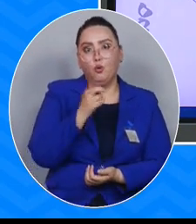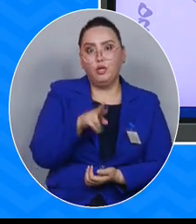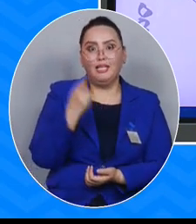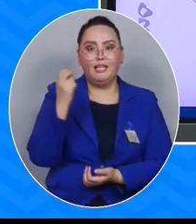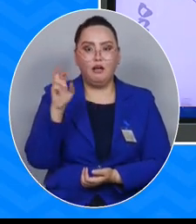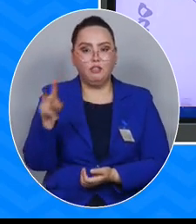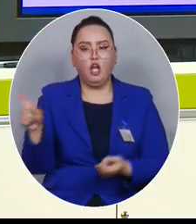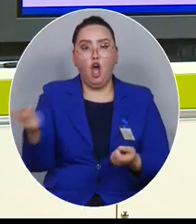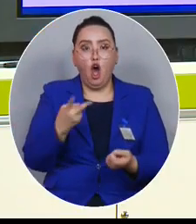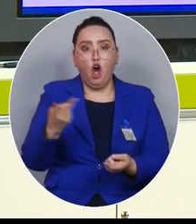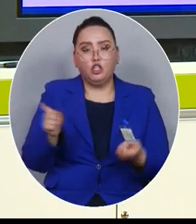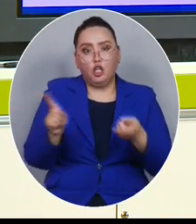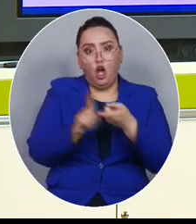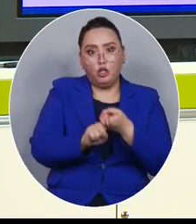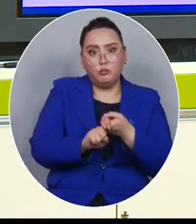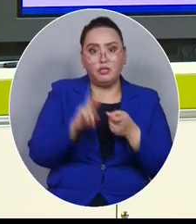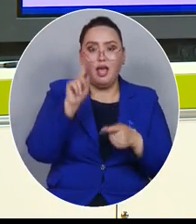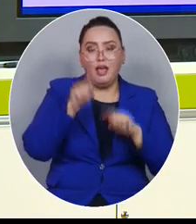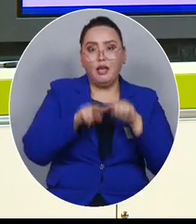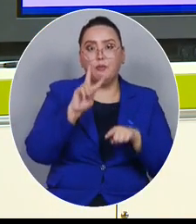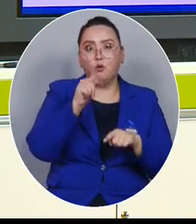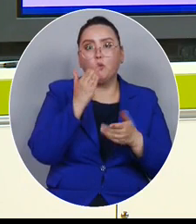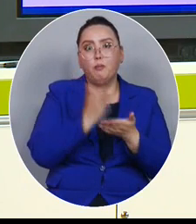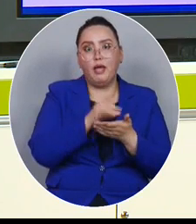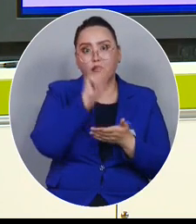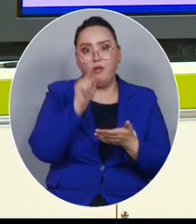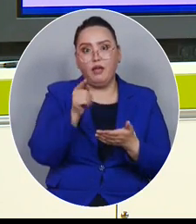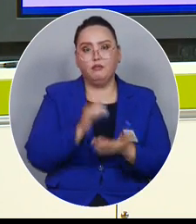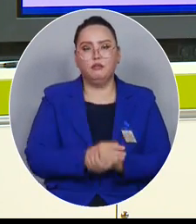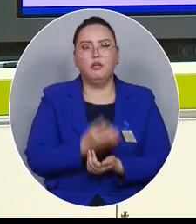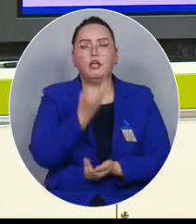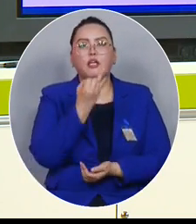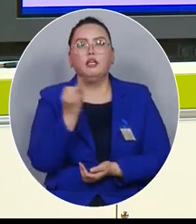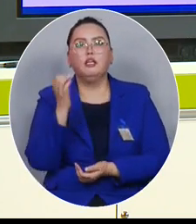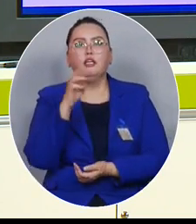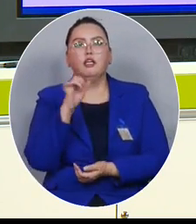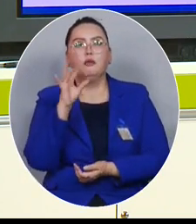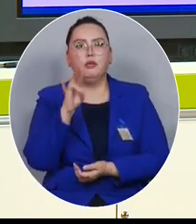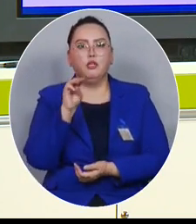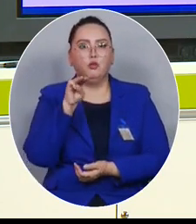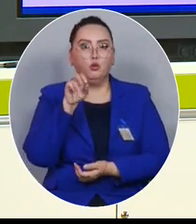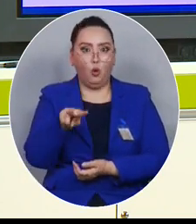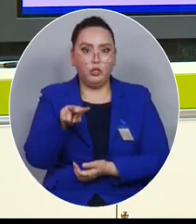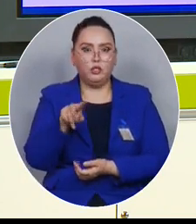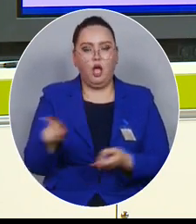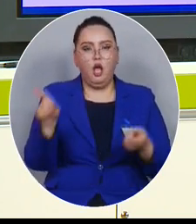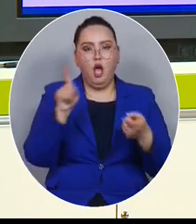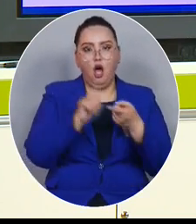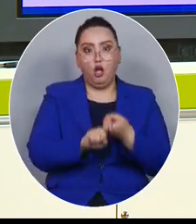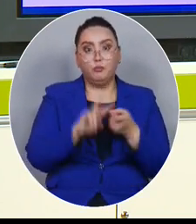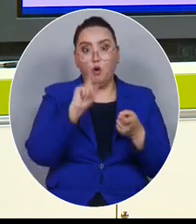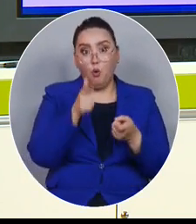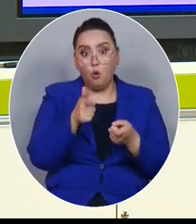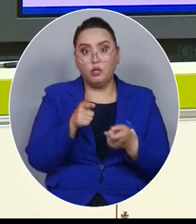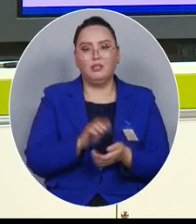нүүй гэдгийг ажихлаара. Заадхэр энд мэдээж эм энд тулгийсэн холпохүүг энэй цохселбург